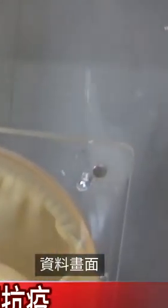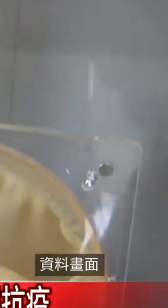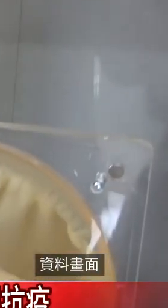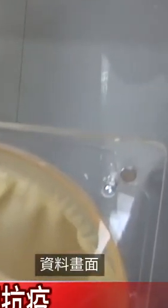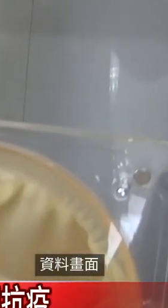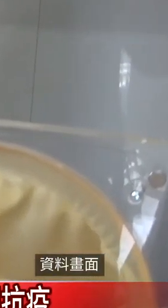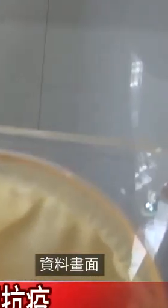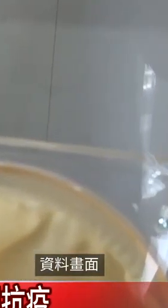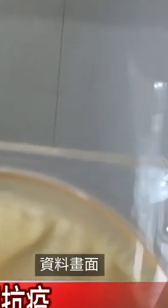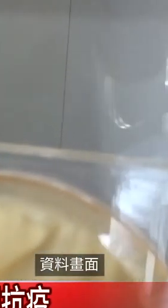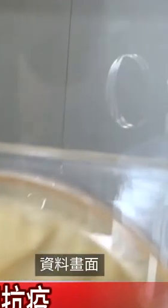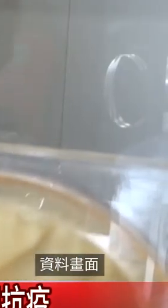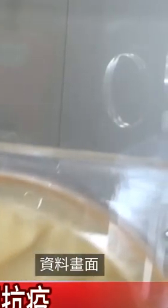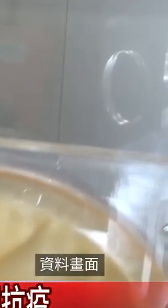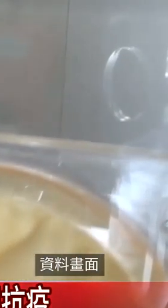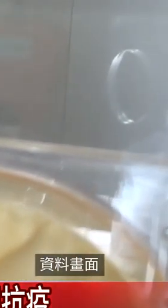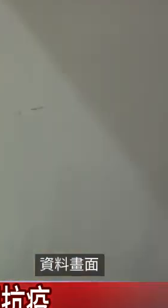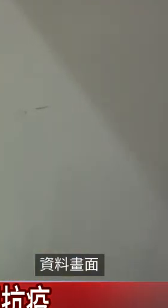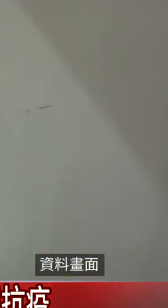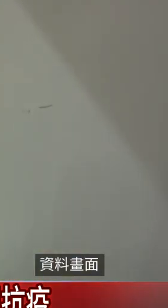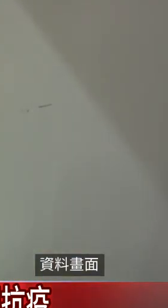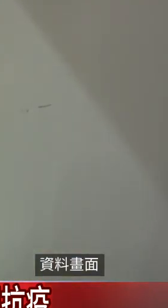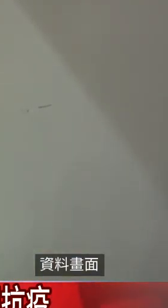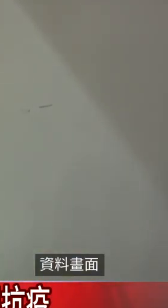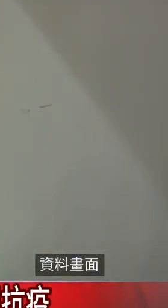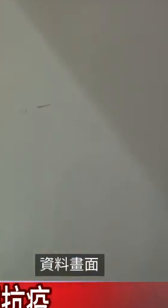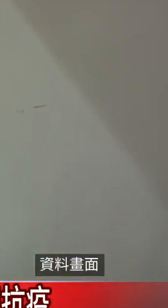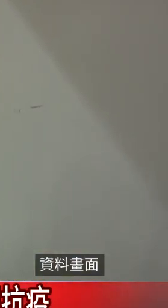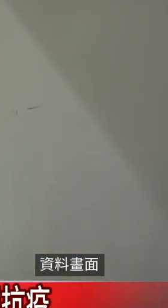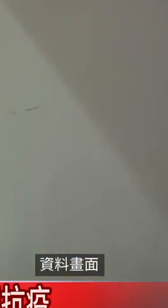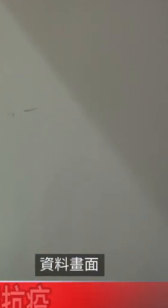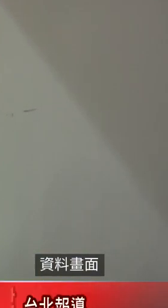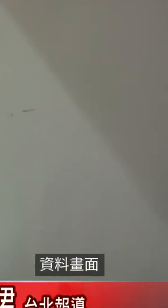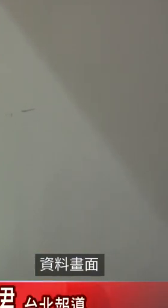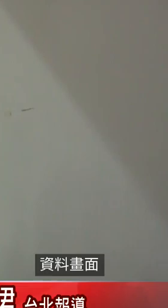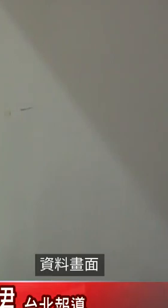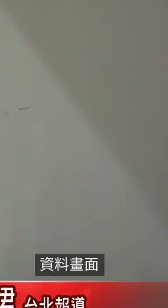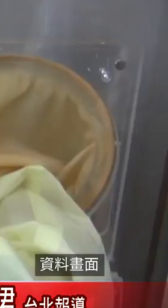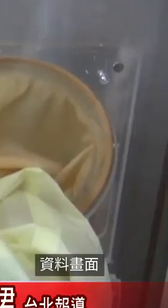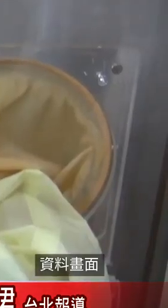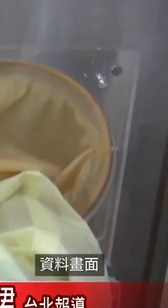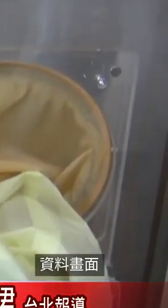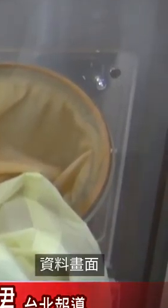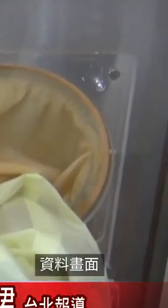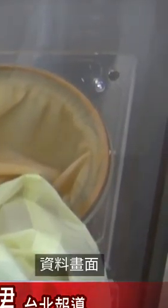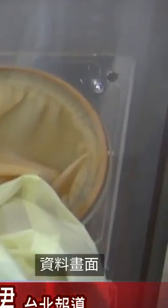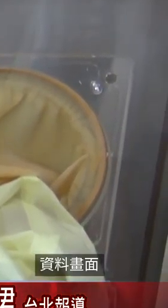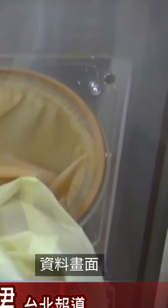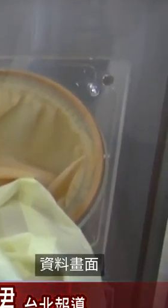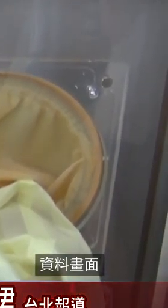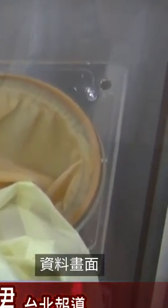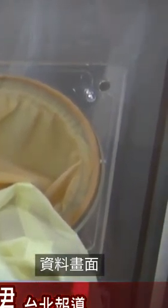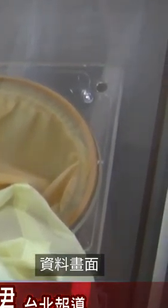检站，对国内防疫工作推动更是一大注意。记者温俊台北报道。